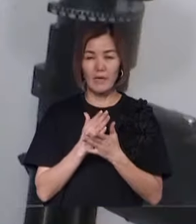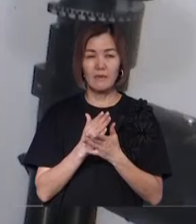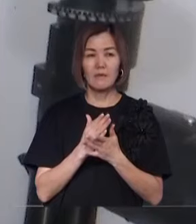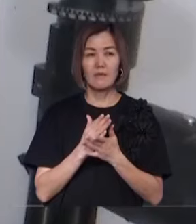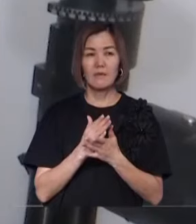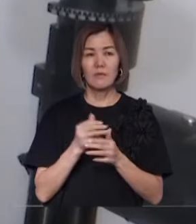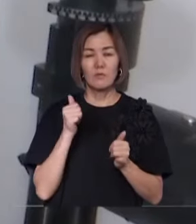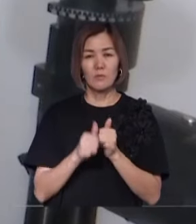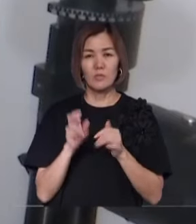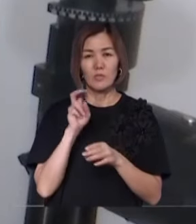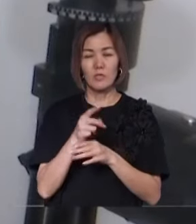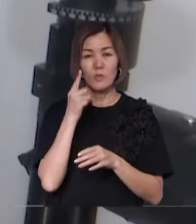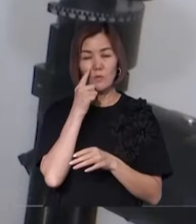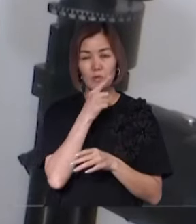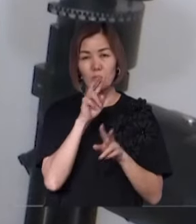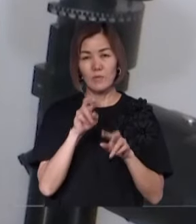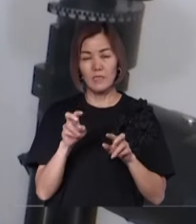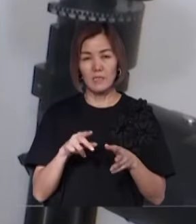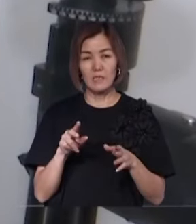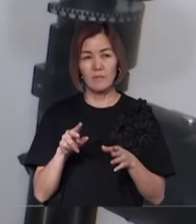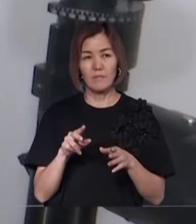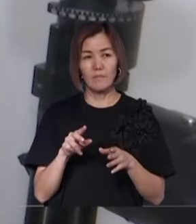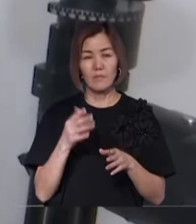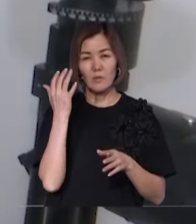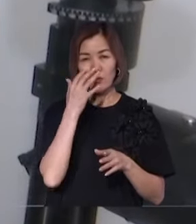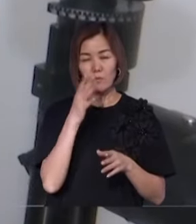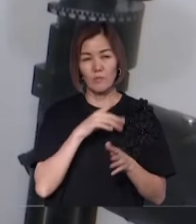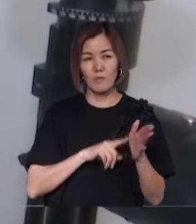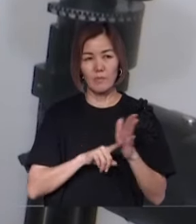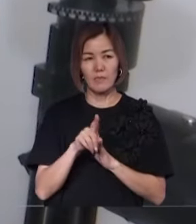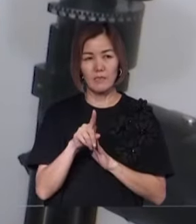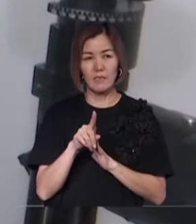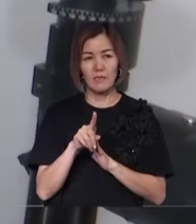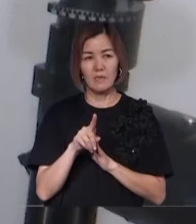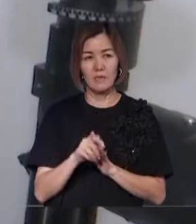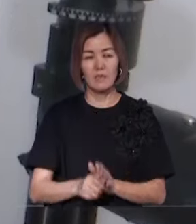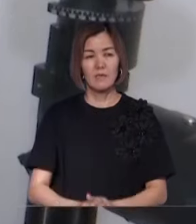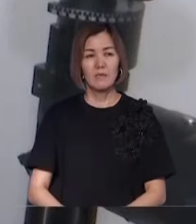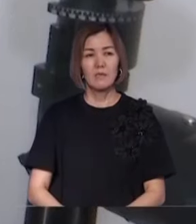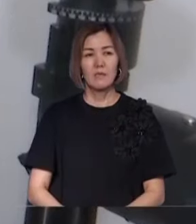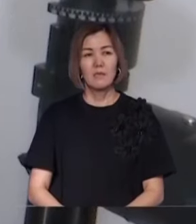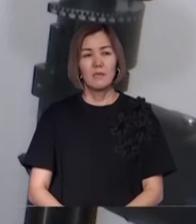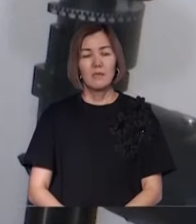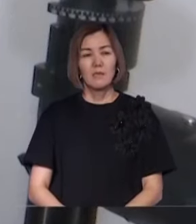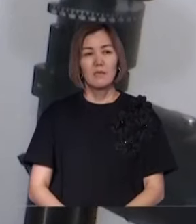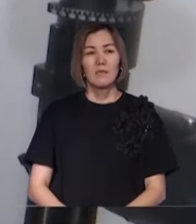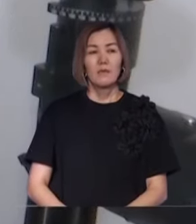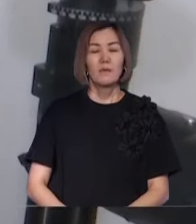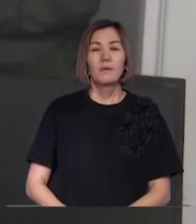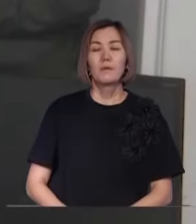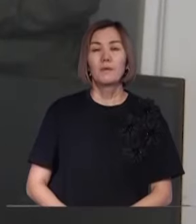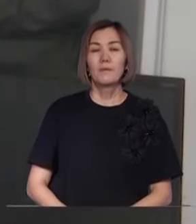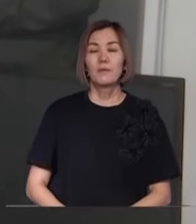жеткізіп, бүгін көзімді тексертіп, міне көзім кішкене бұлдырайтын, қарындасыма тексертіп, жақсы болып жатырмын. Ем-домын